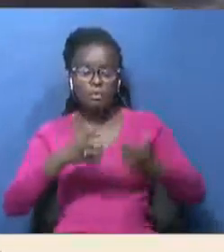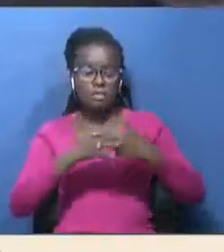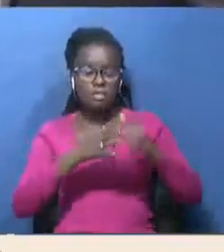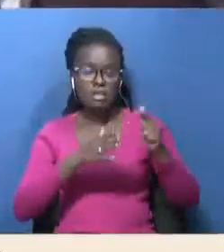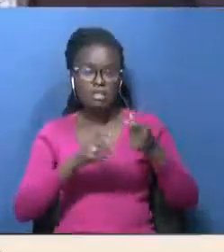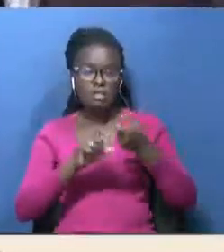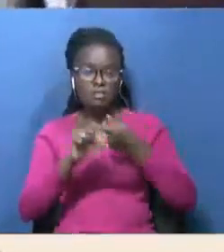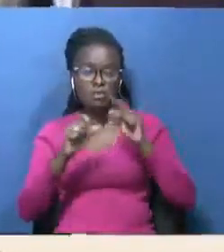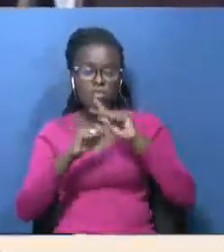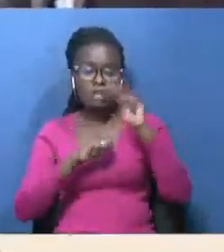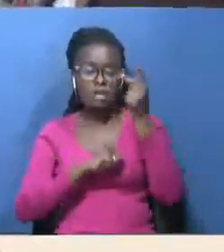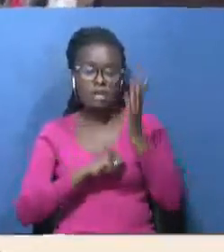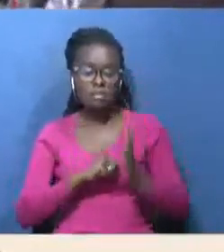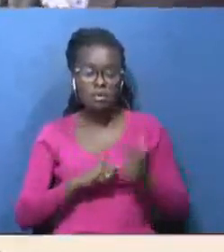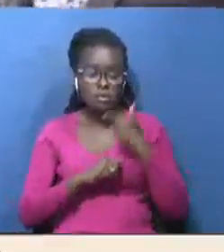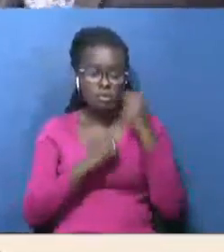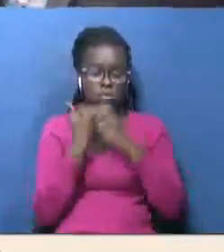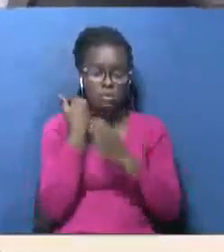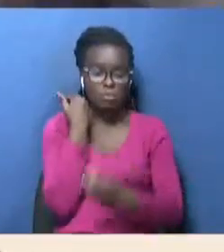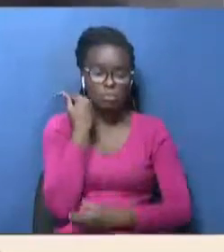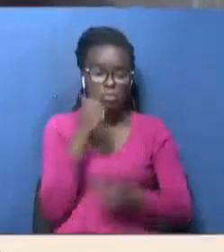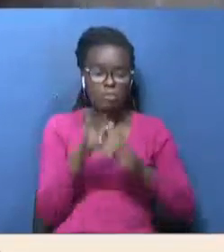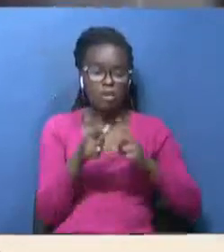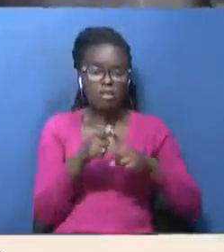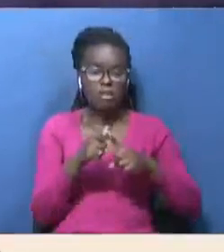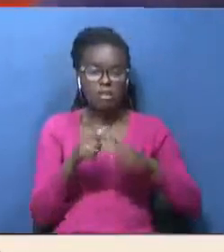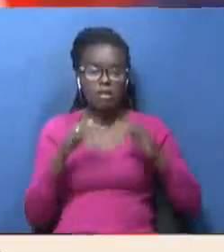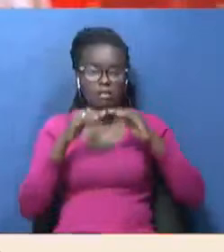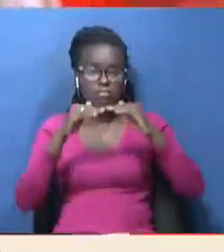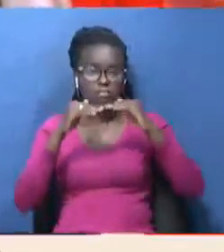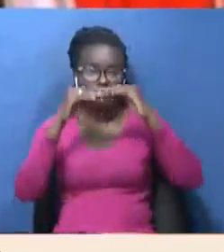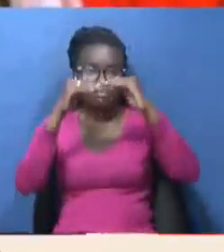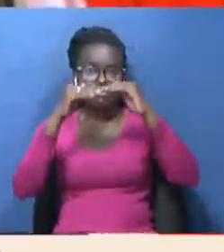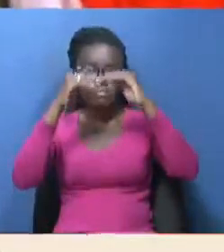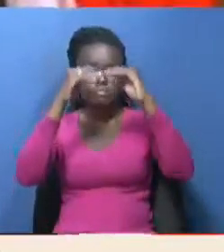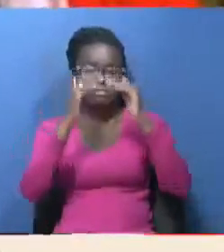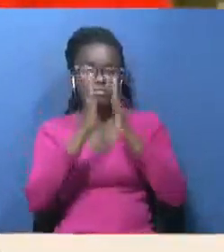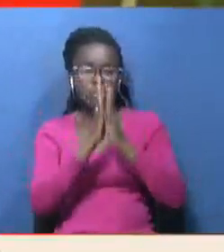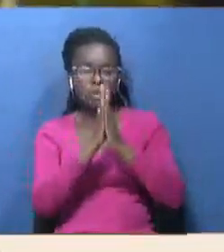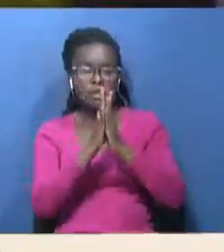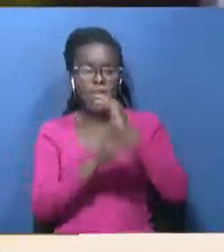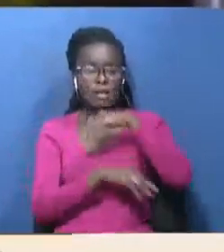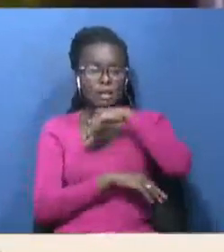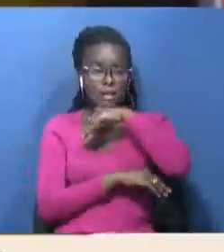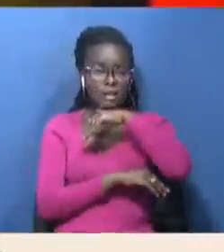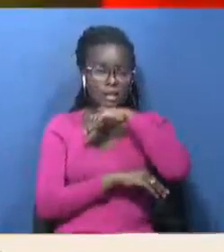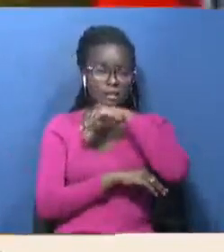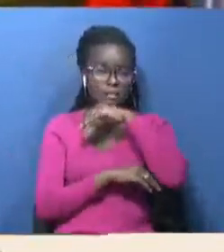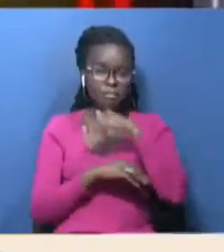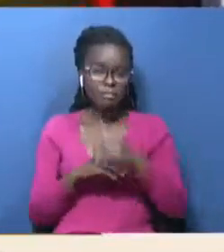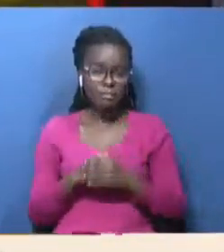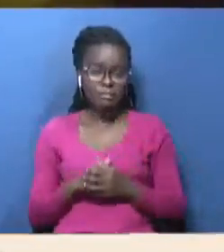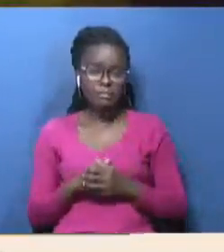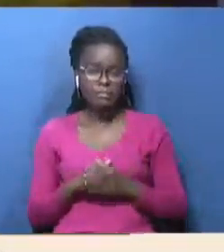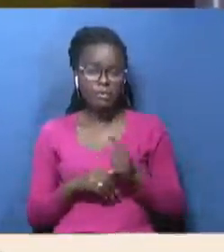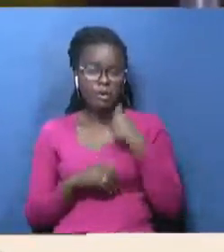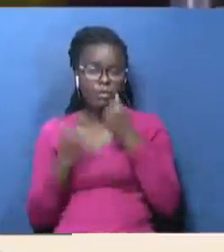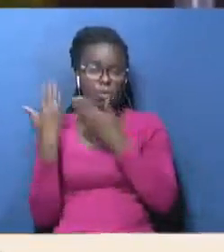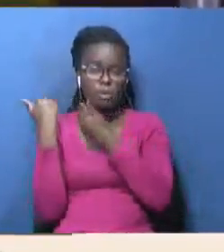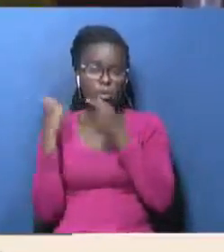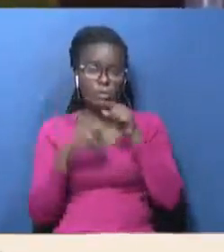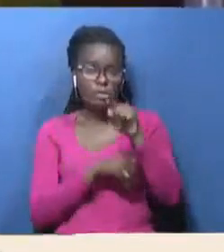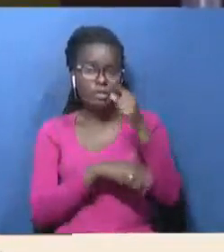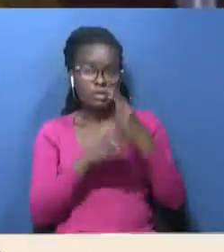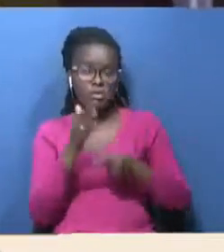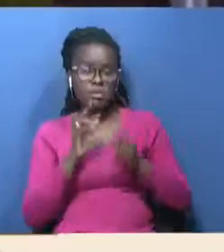kũrĩ a Kenya aikĩro cia thĩ ambatĩte na mũtongoria wa kĩama kĩa ODM Raila Odinga ũrĩa mwĩhoko wake ũrĩ